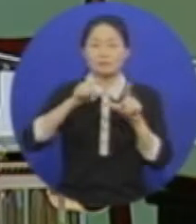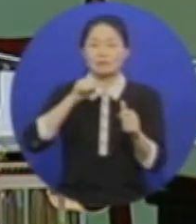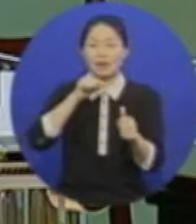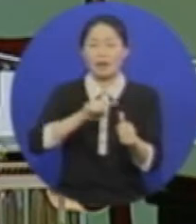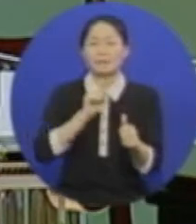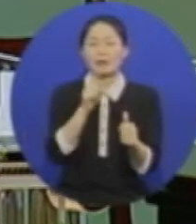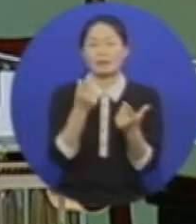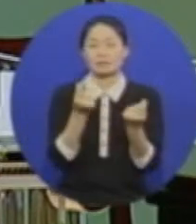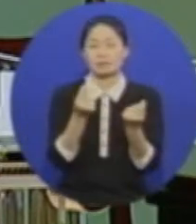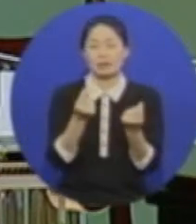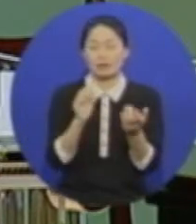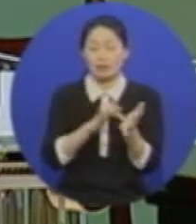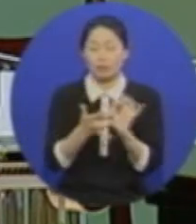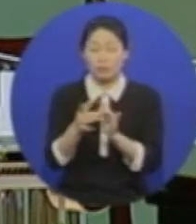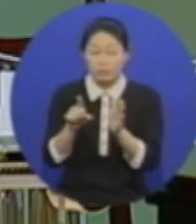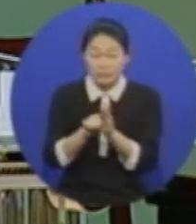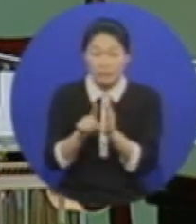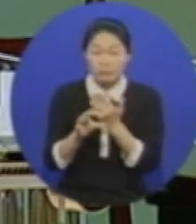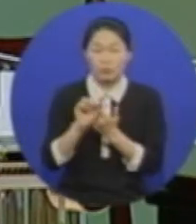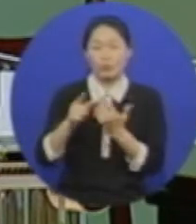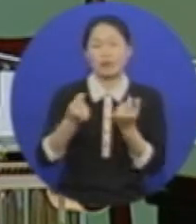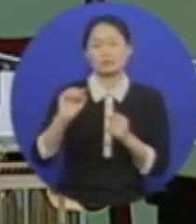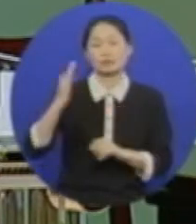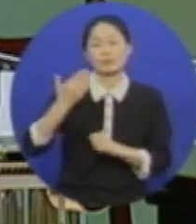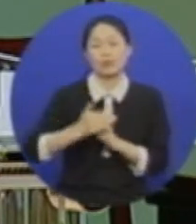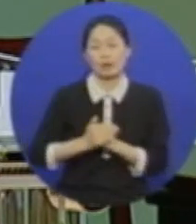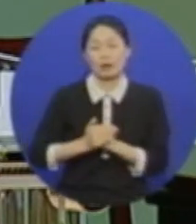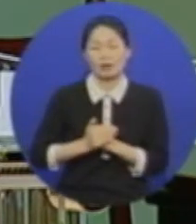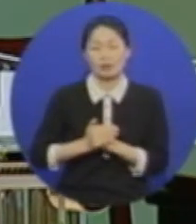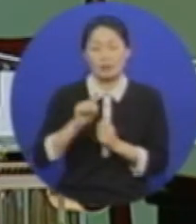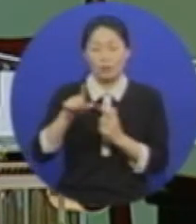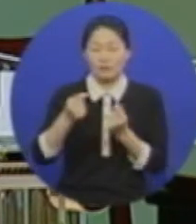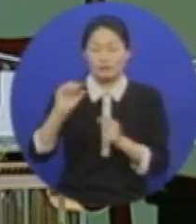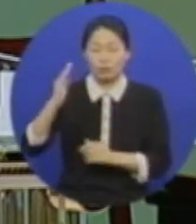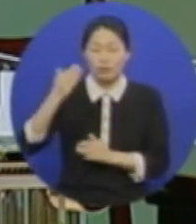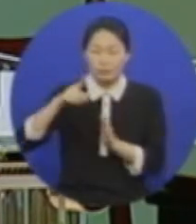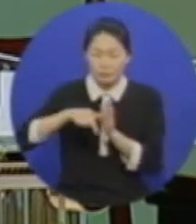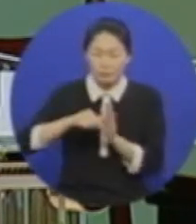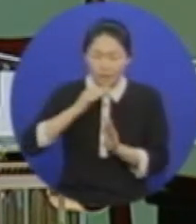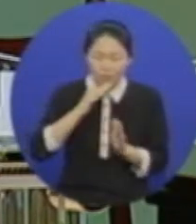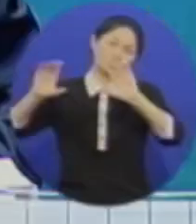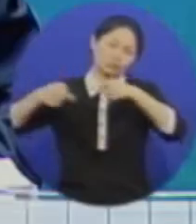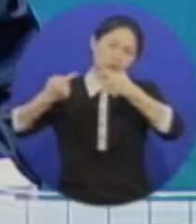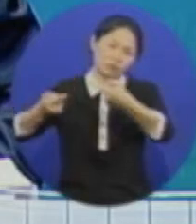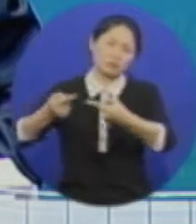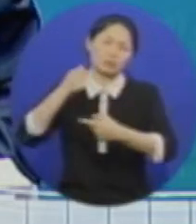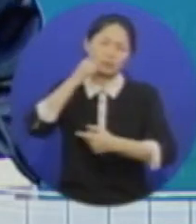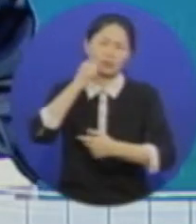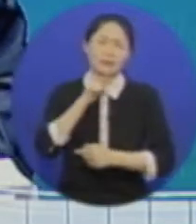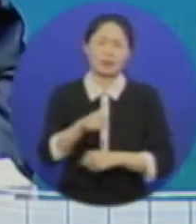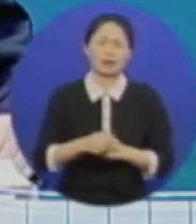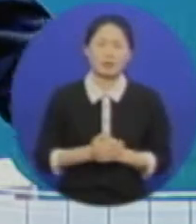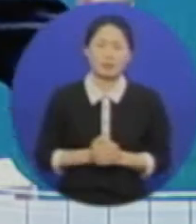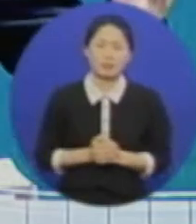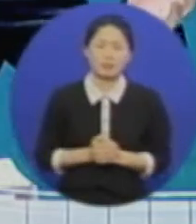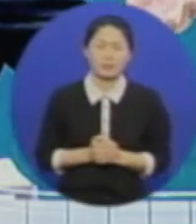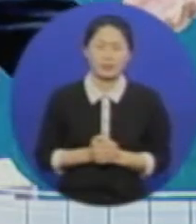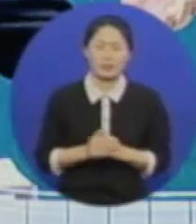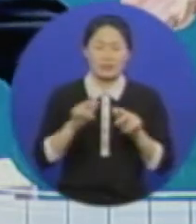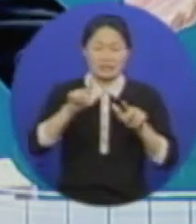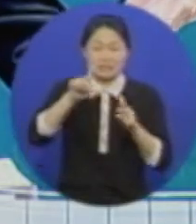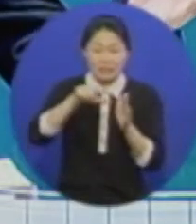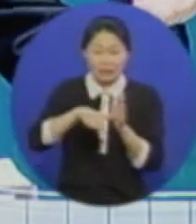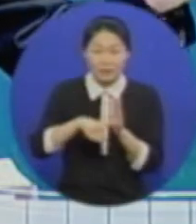2주 믿음은 다 그렇게 됩니다 또 그렇게 되어야 예수를 믿는 거예요 자 그렇다면 오늘 이